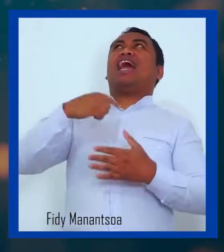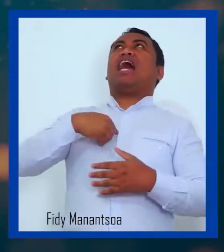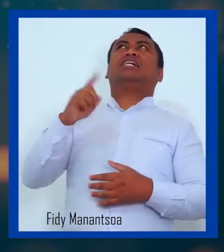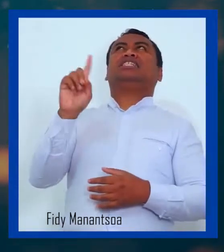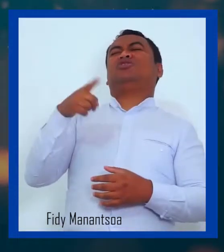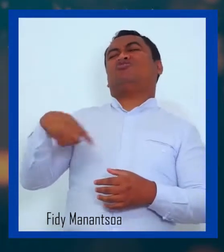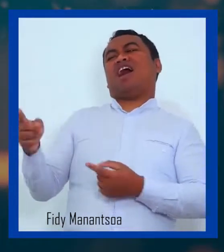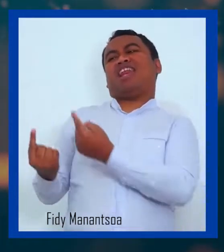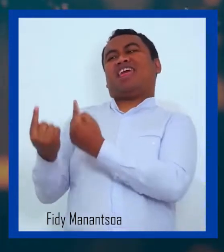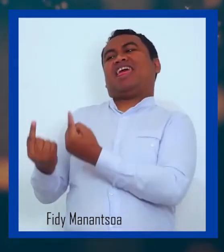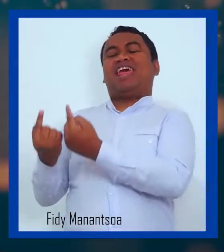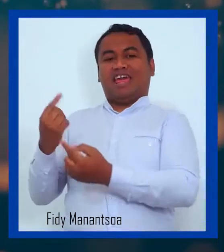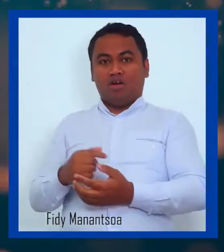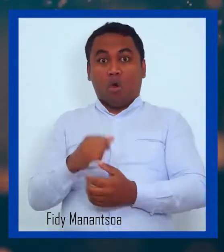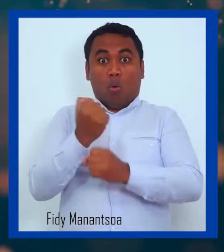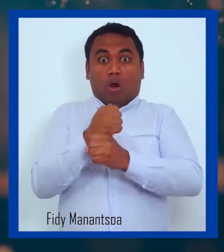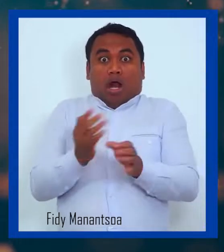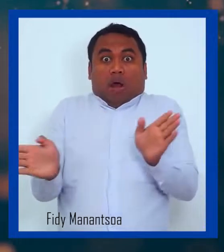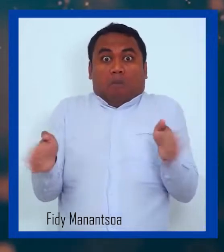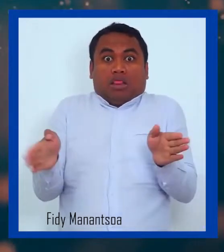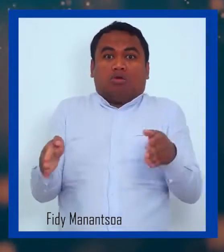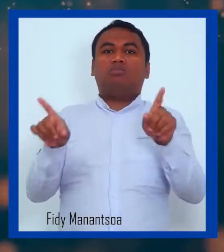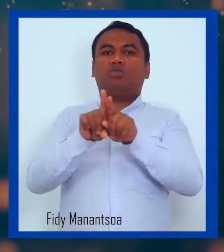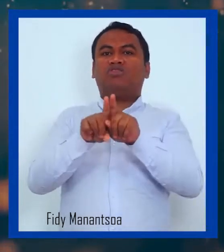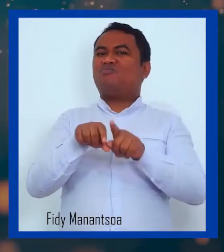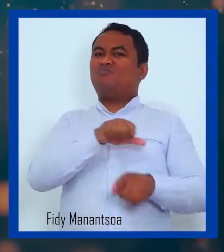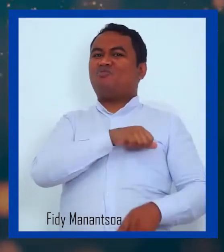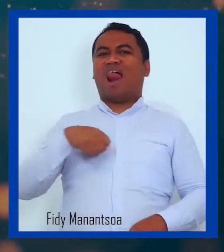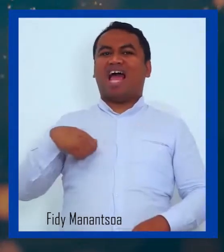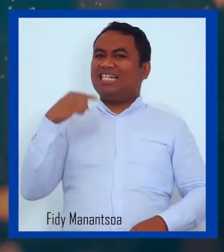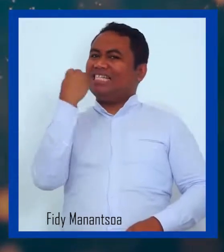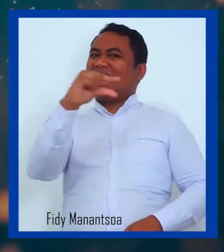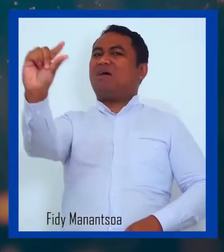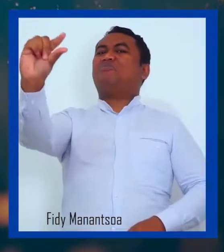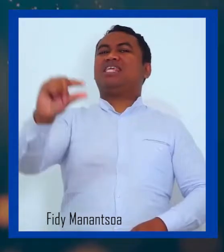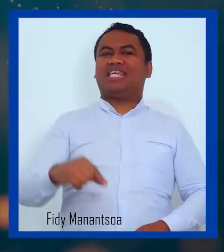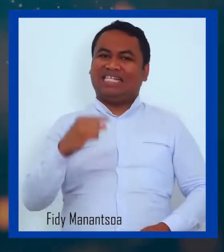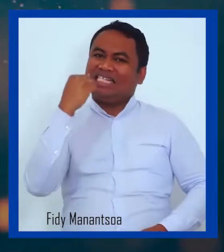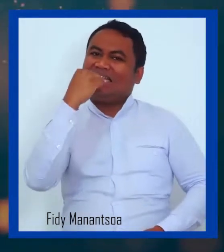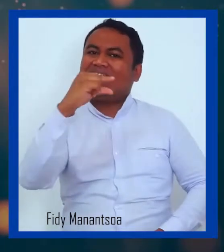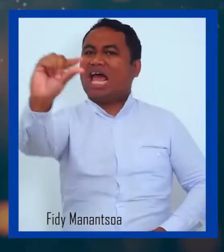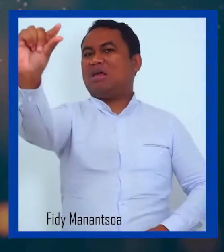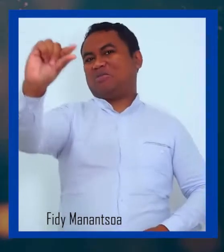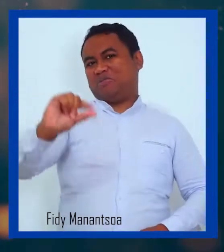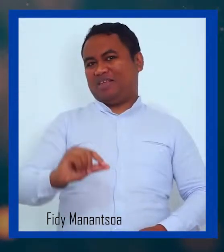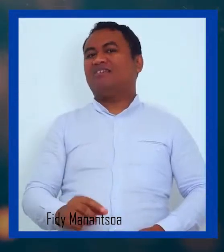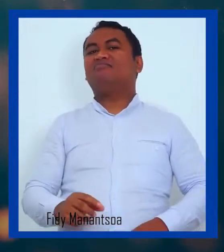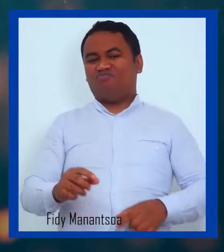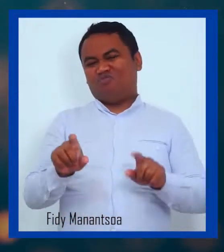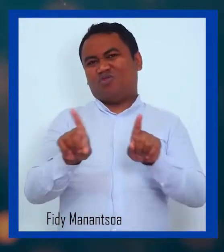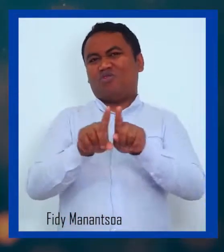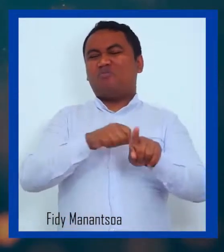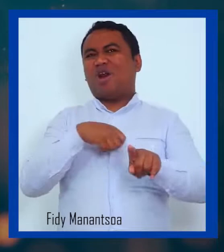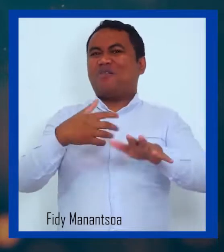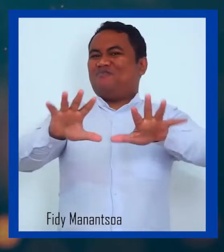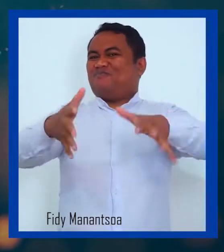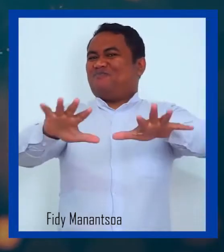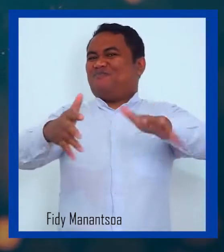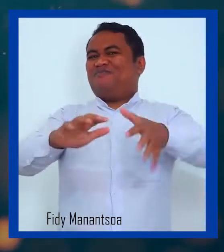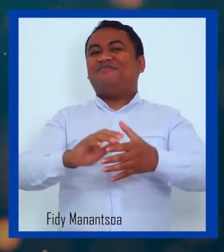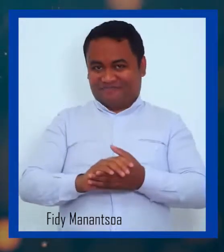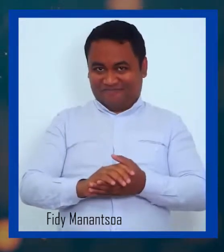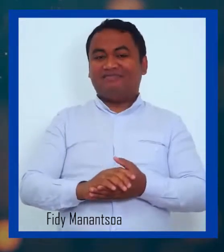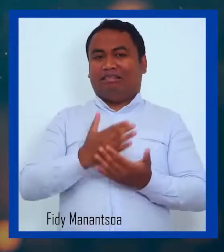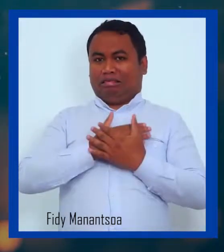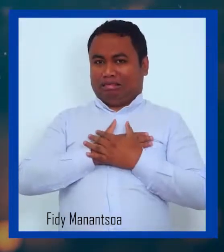Fa matoa ianao mbola matahotra, mbola tsy fenonao zany amin'ilay fitiavana, mbola tsy tanteraka amin'ny fitiavana ianao zany, mbola tsy mipetraka tsara zany zay